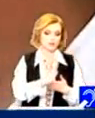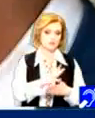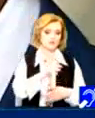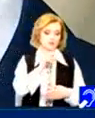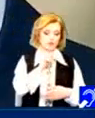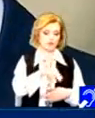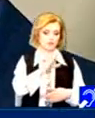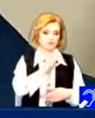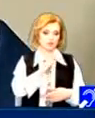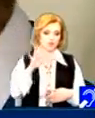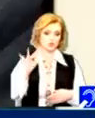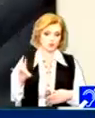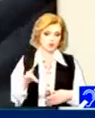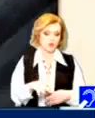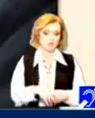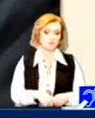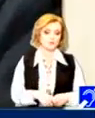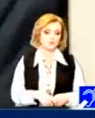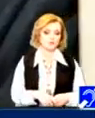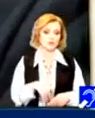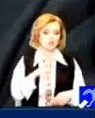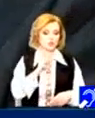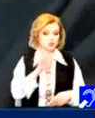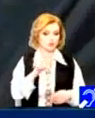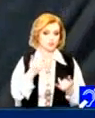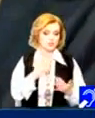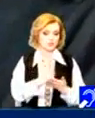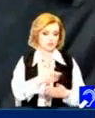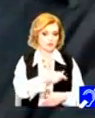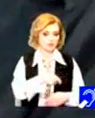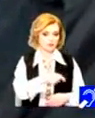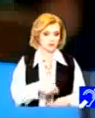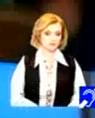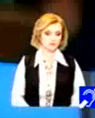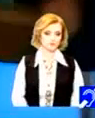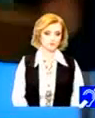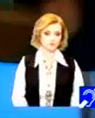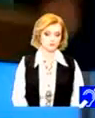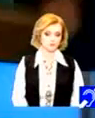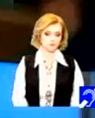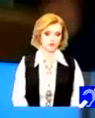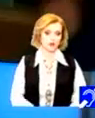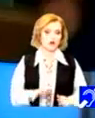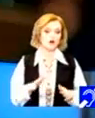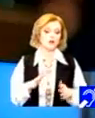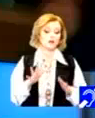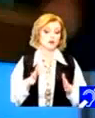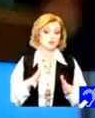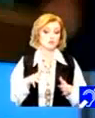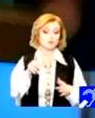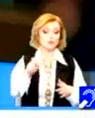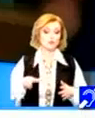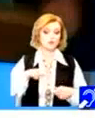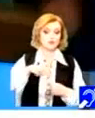milioane de lei lui Vlad Filat. Dosarul lui se află pe rol la Curtea de Apel Cahul. În cazul omului de afaceri din